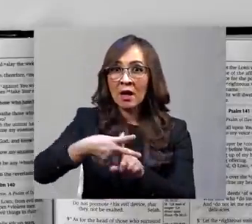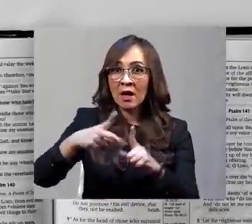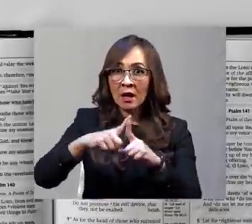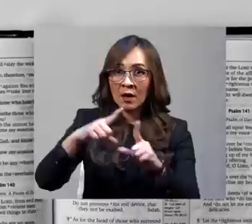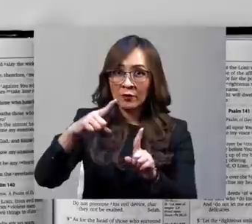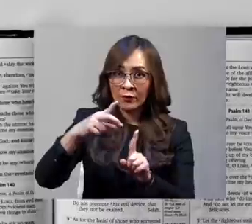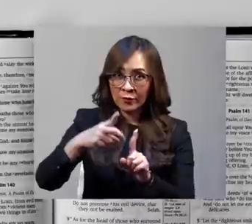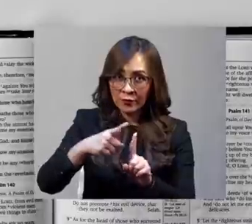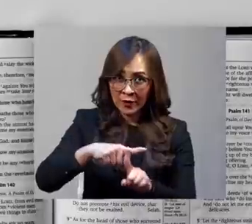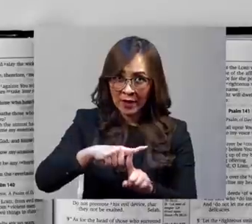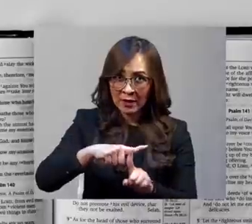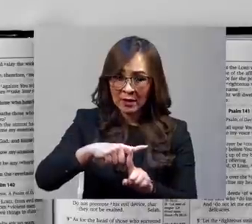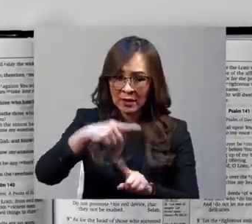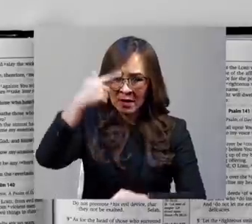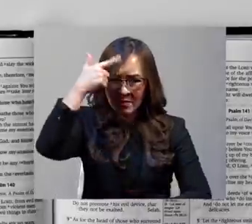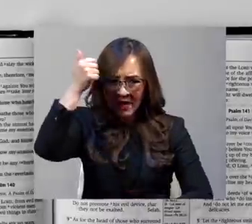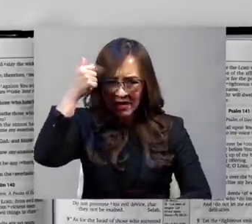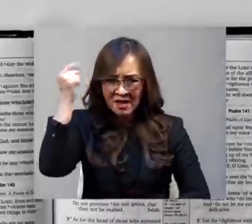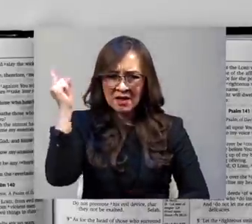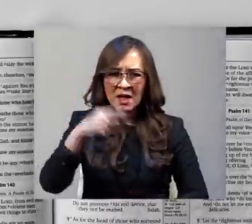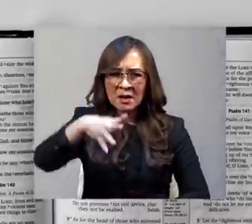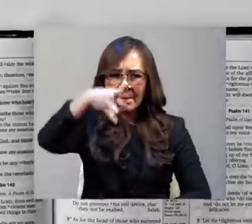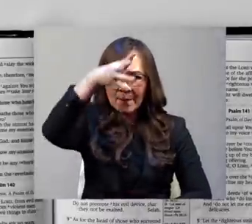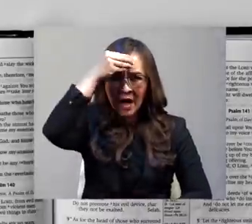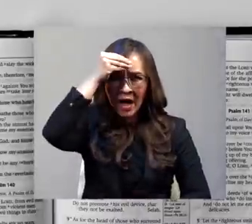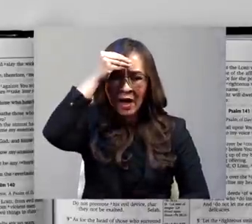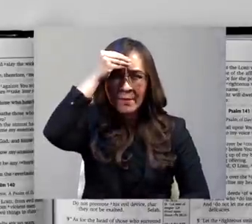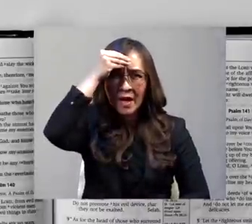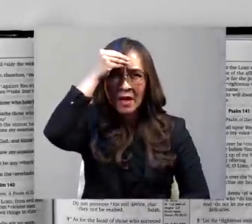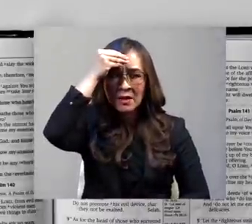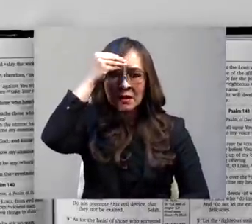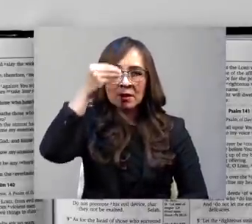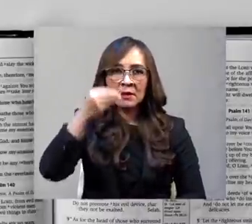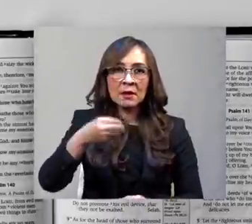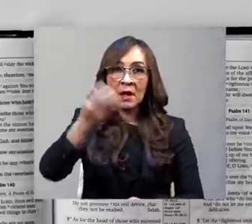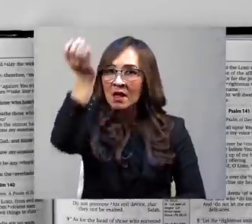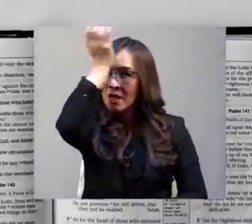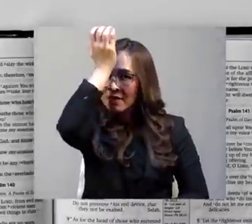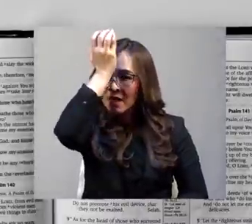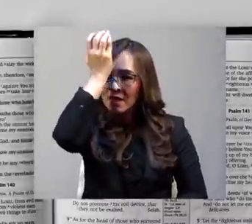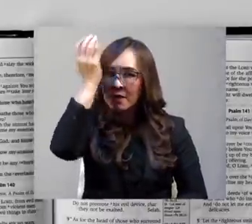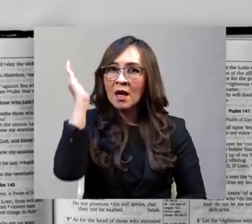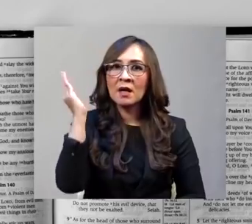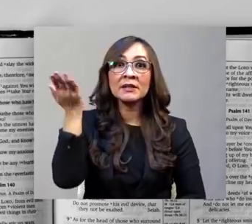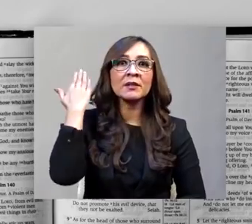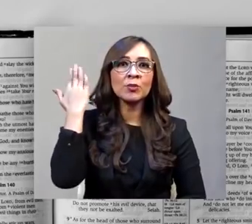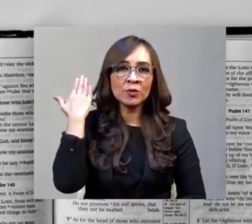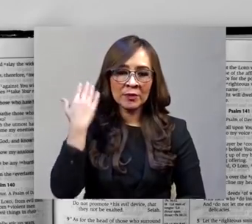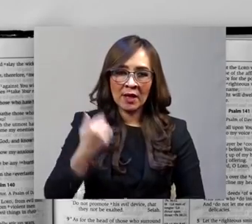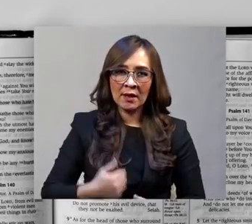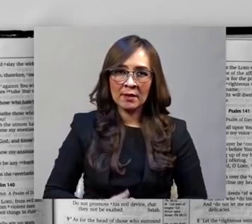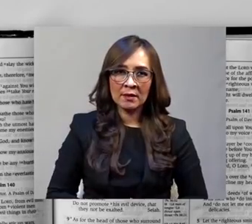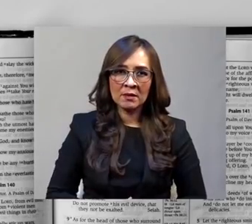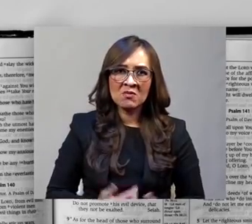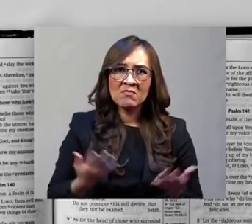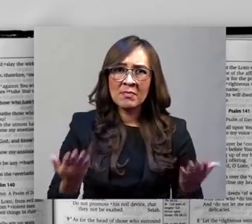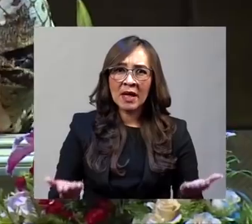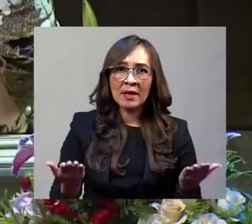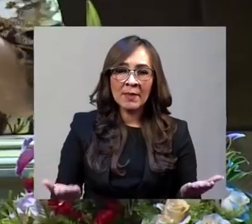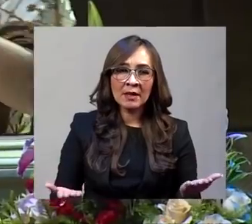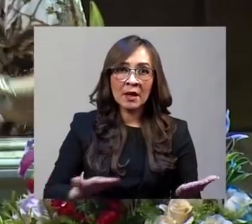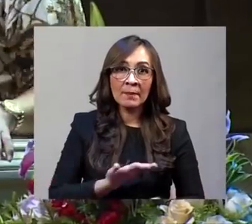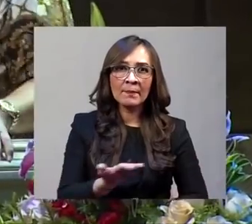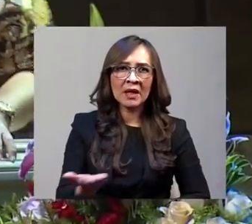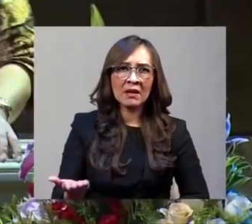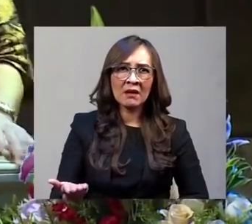Dari pengalaman-pengalaman Raja-Raja Israel. Dari pengalaman-pengalaman Raja-Raja Yehuda. Bagaimana mereka tetap percaya pada